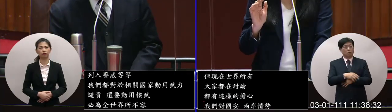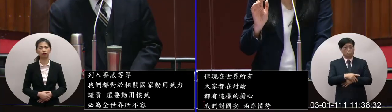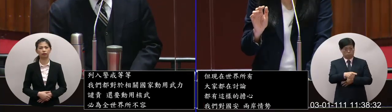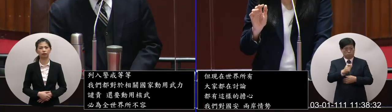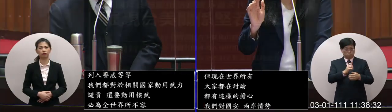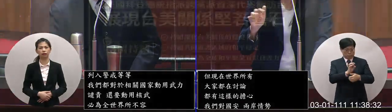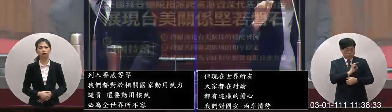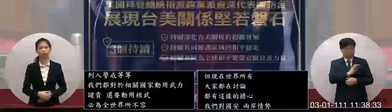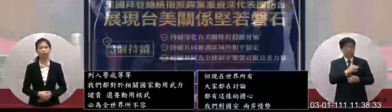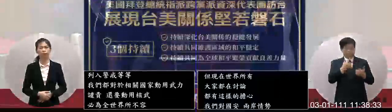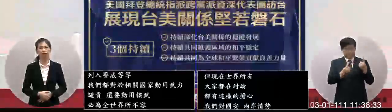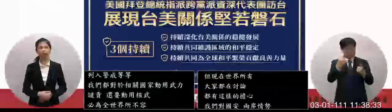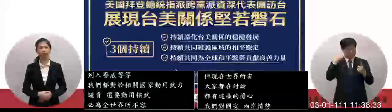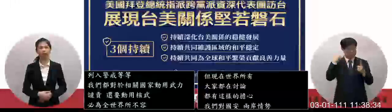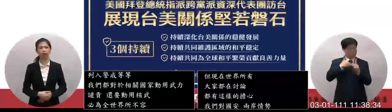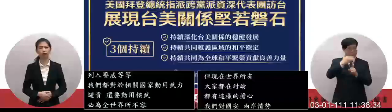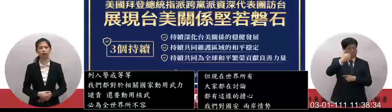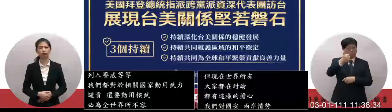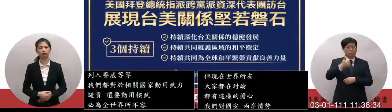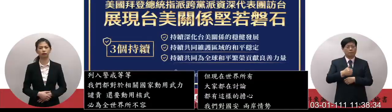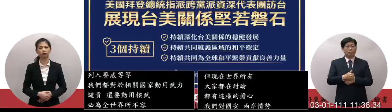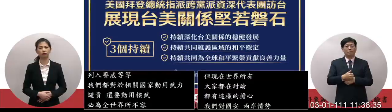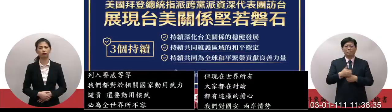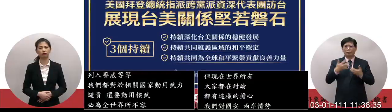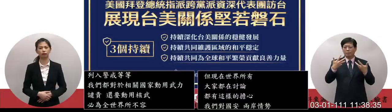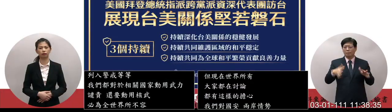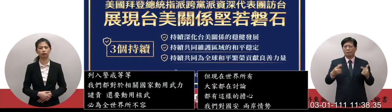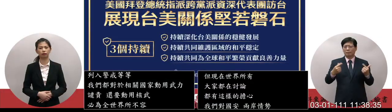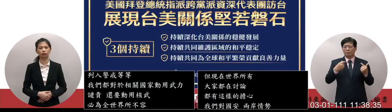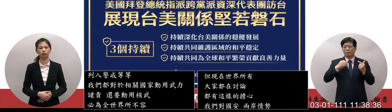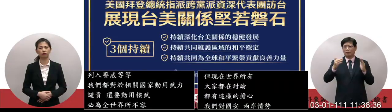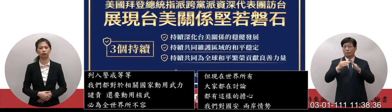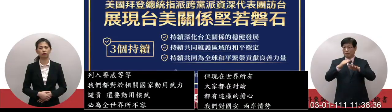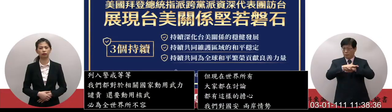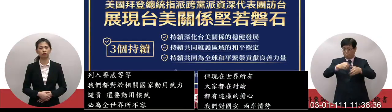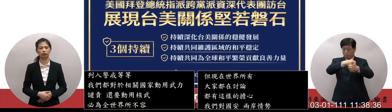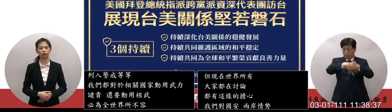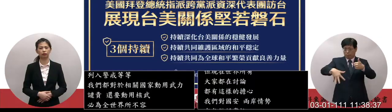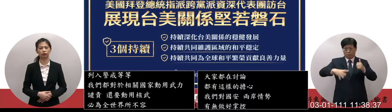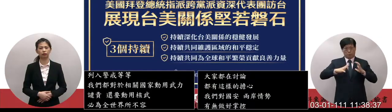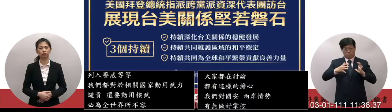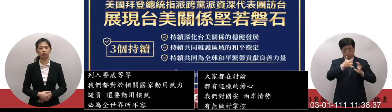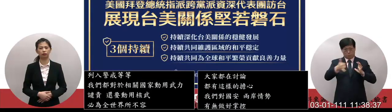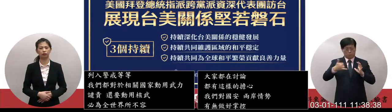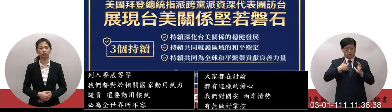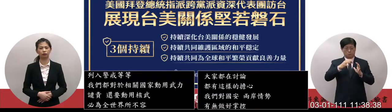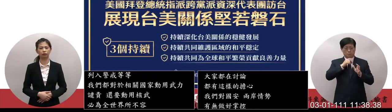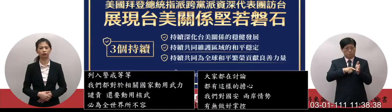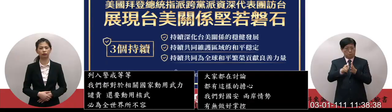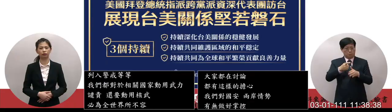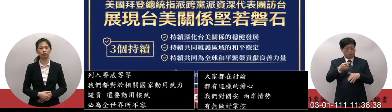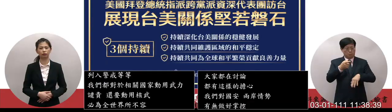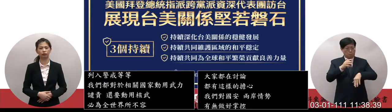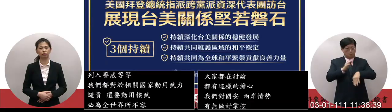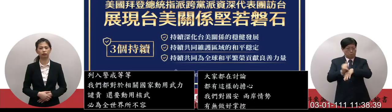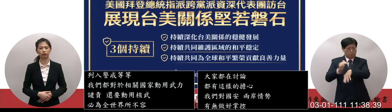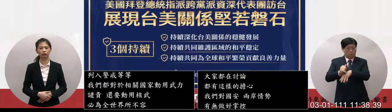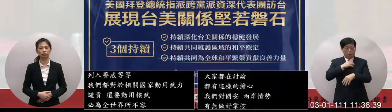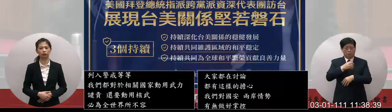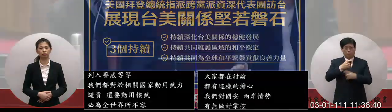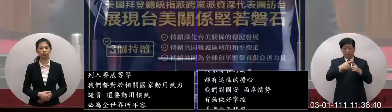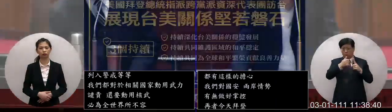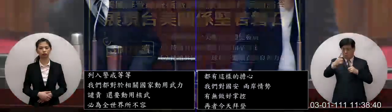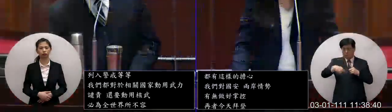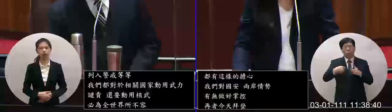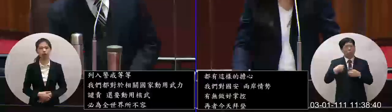成员呢、啊，其实层级比过去都要高，那都是一些这个国安系统方面非常高阶专业的人员来哦。那我